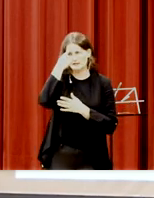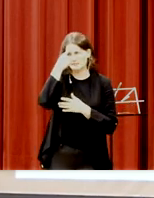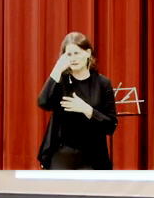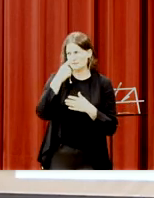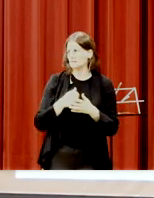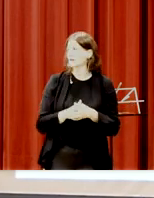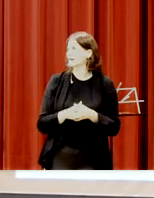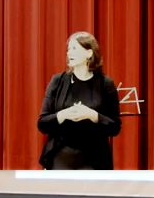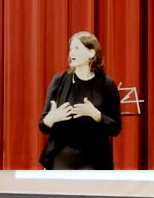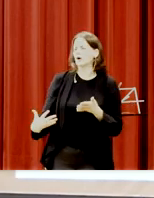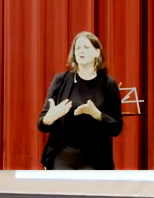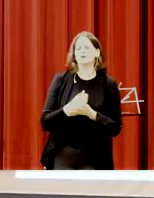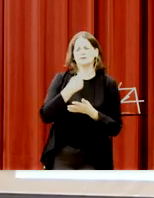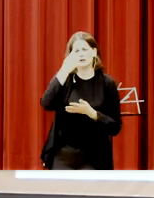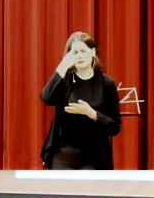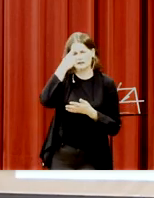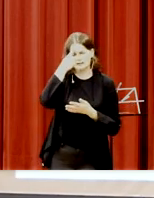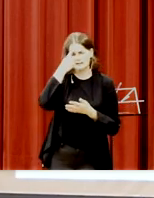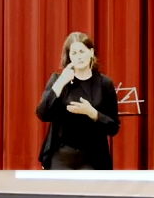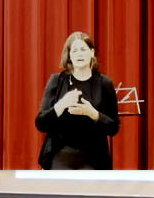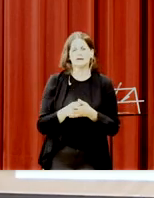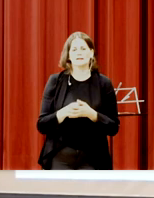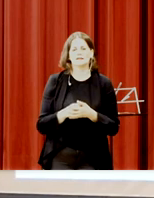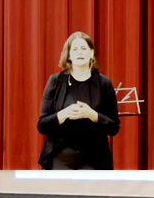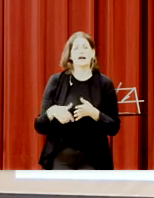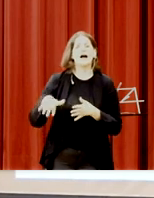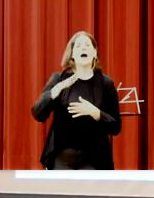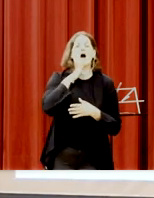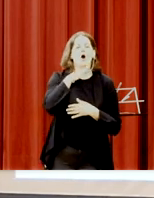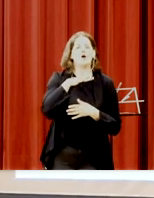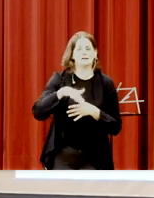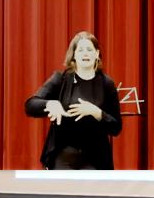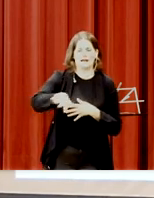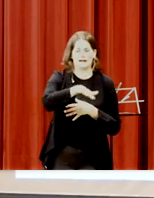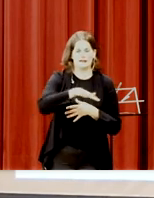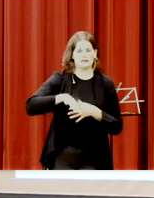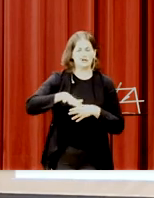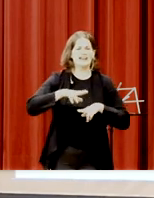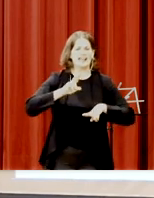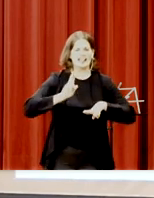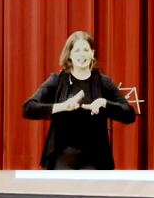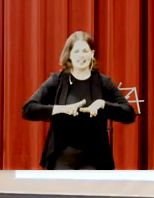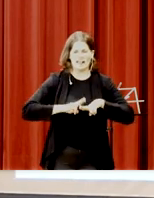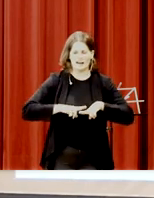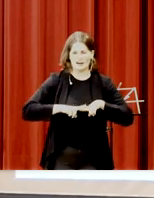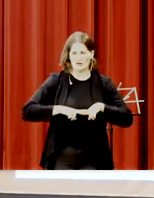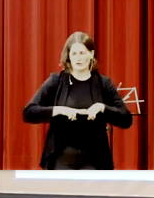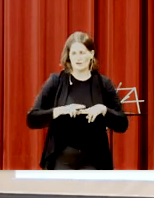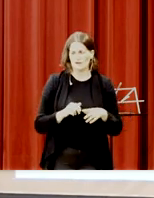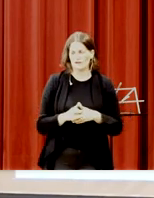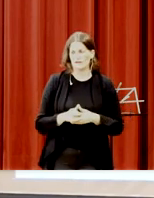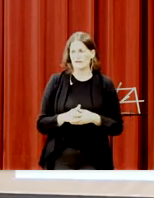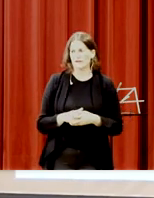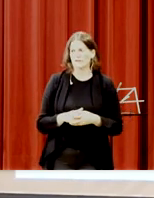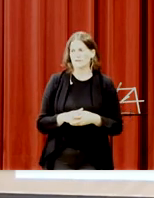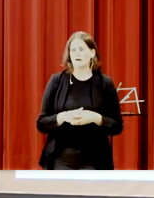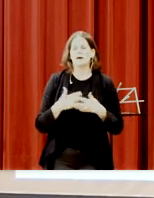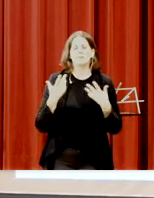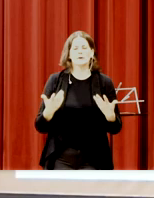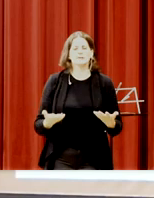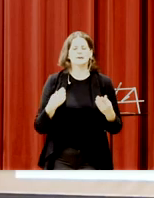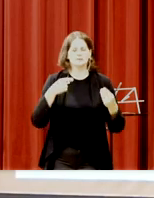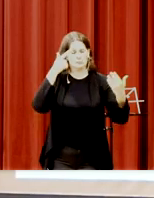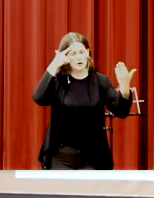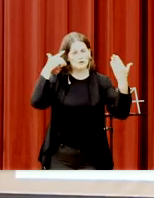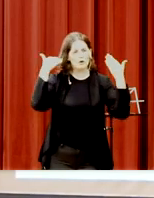un bon homenatge per ell i una bona forma de reconèixer-nos com a universitat en aquest pin i en aquest logo que